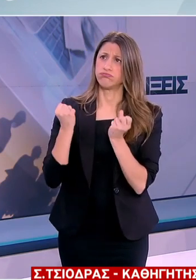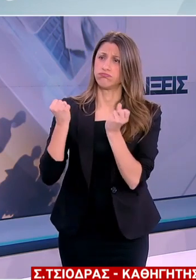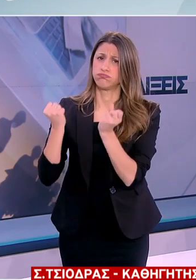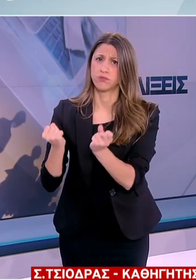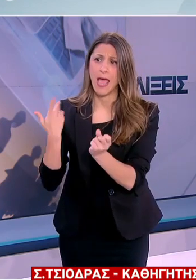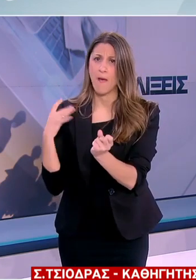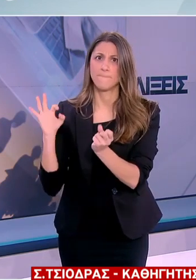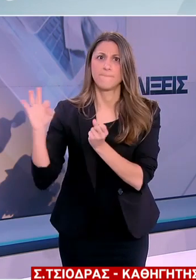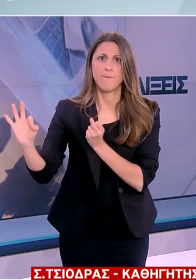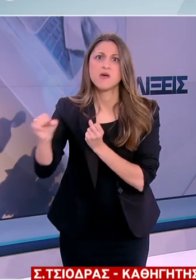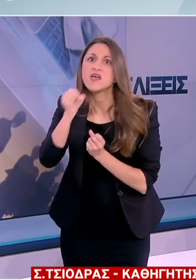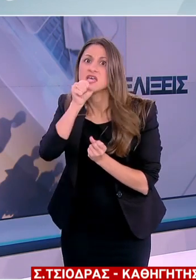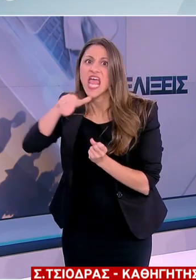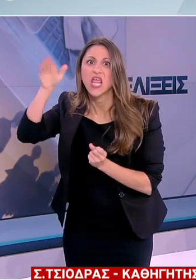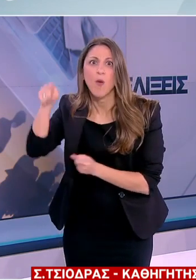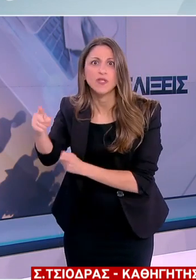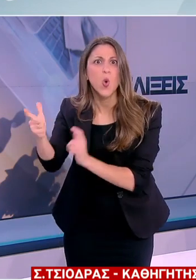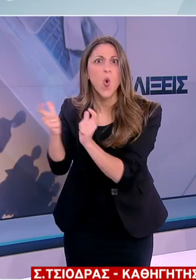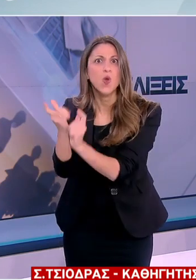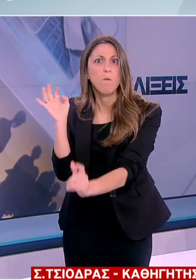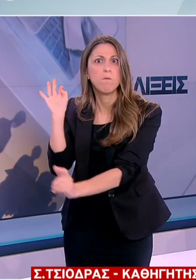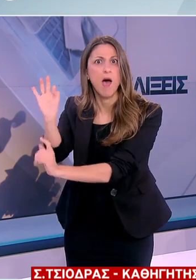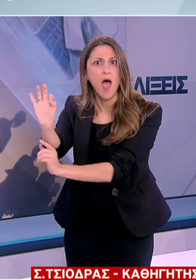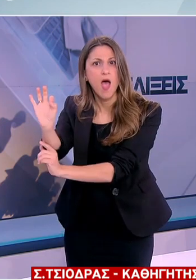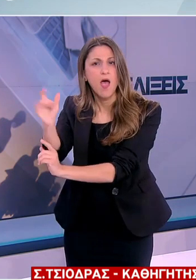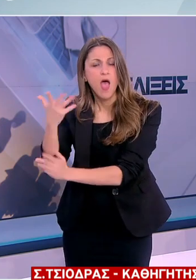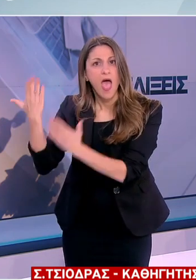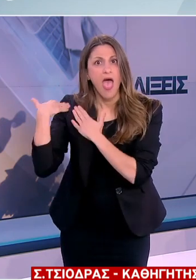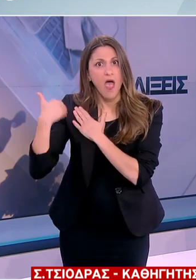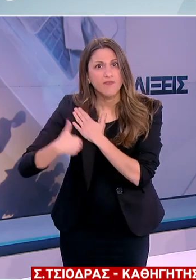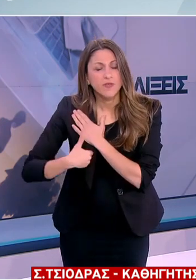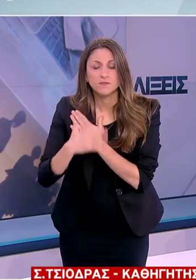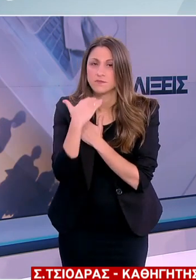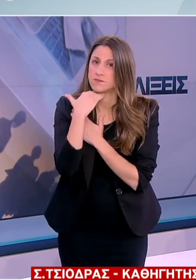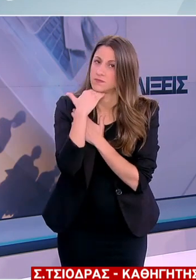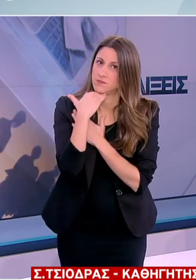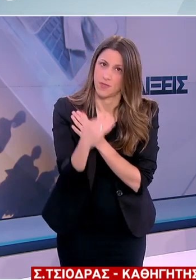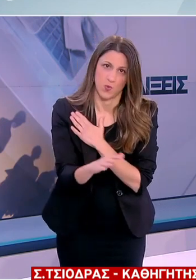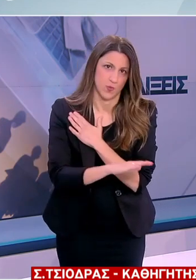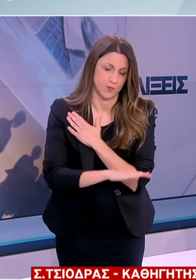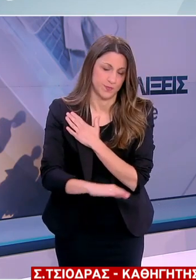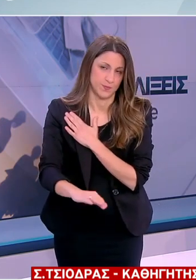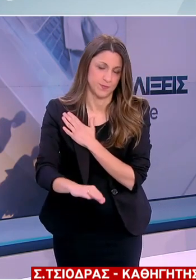σε έναν επαρχιώτη, ο οποίος μέχρι σήμερα δεν έχει δει τον ιό. Επ' ευκαιρία των γιορτών.